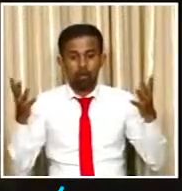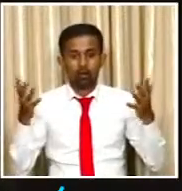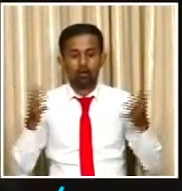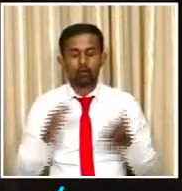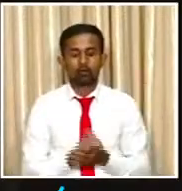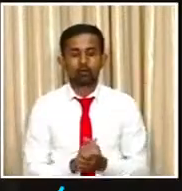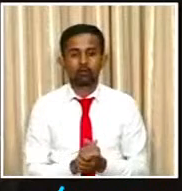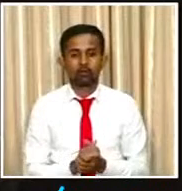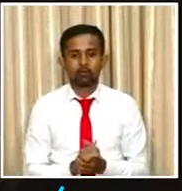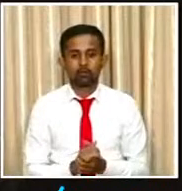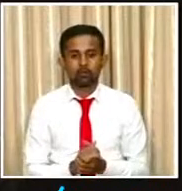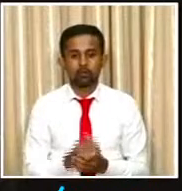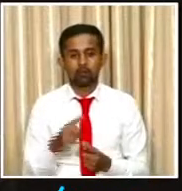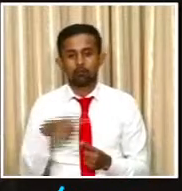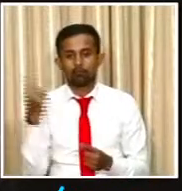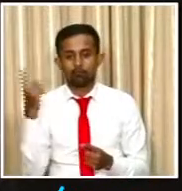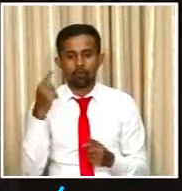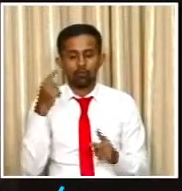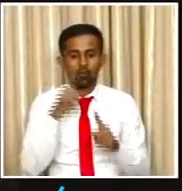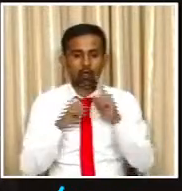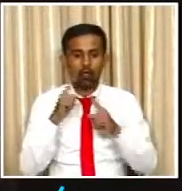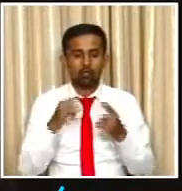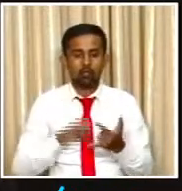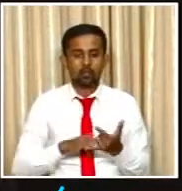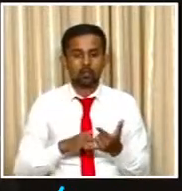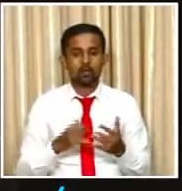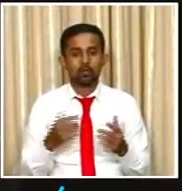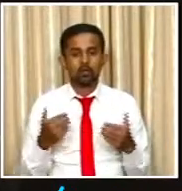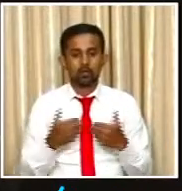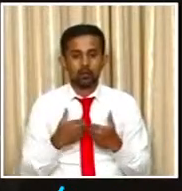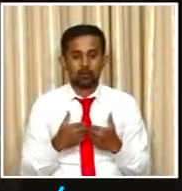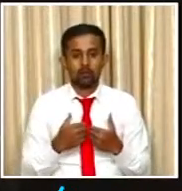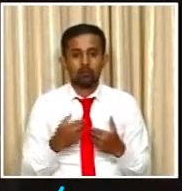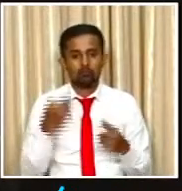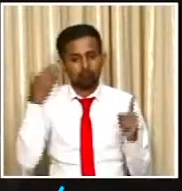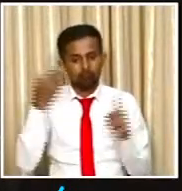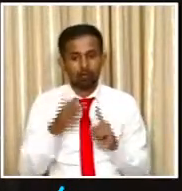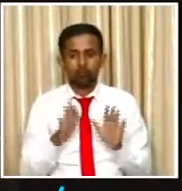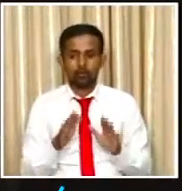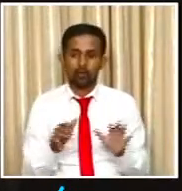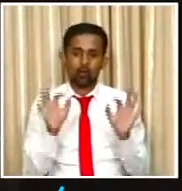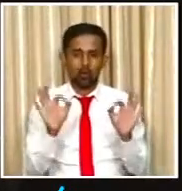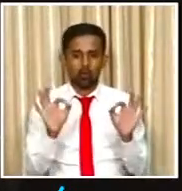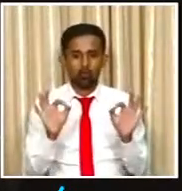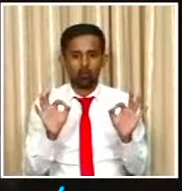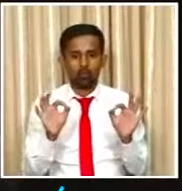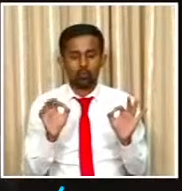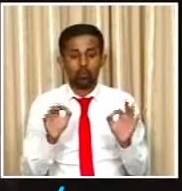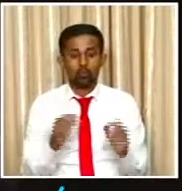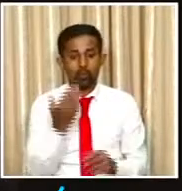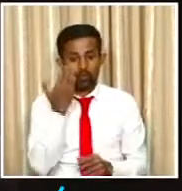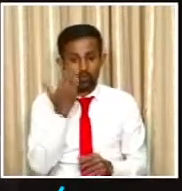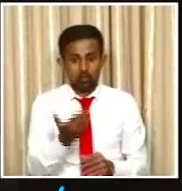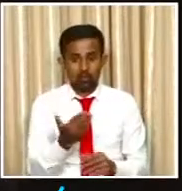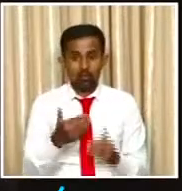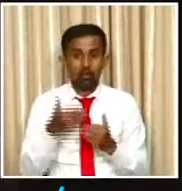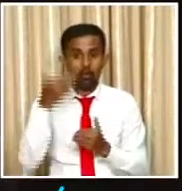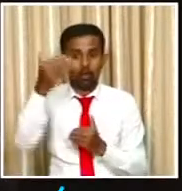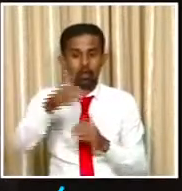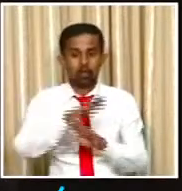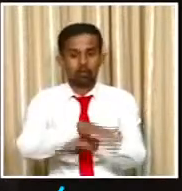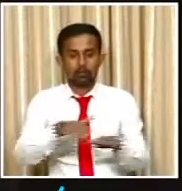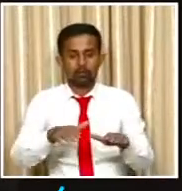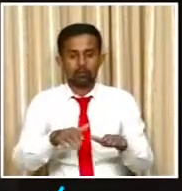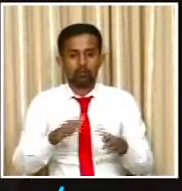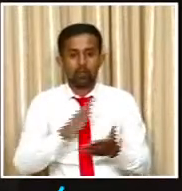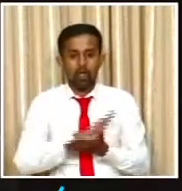සජබේ වෙන කාගෙනවත් කතා කරලා නැහැ මේ සජබේ ඩයනා ගමගේ යන ඇරෙන්ඩ ඒක හොඳයි මොකද කවදා හරි මේක දකින්න අනාගත පරපුර